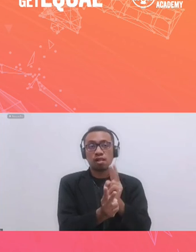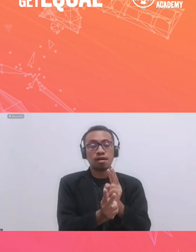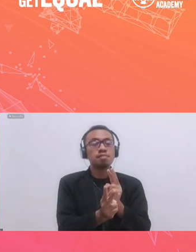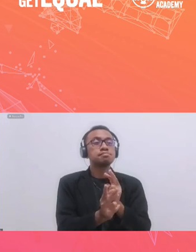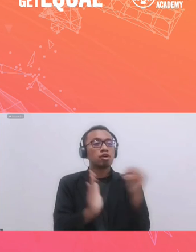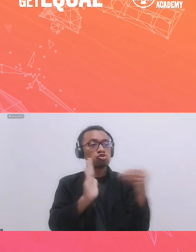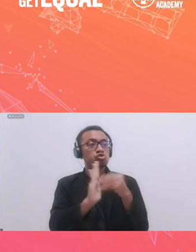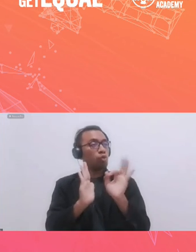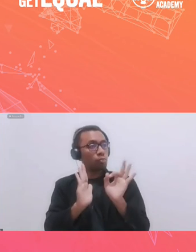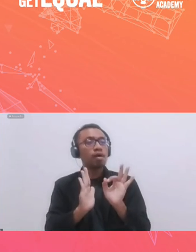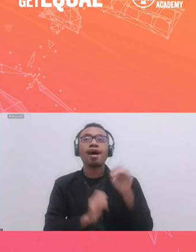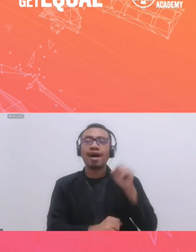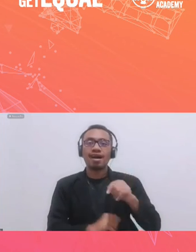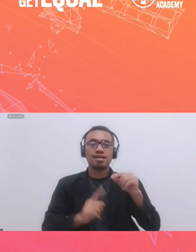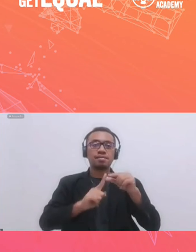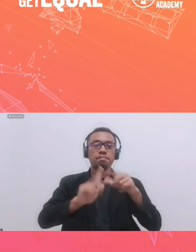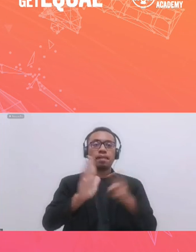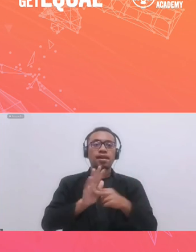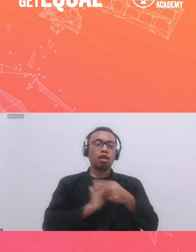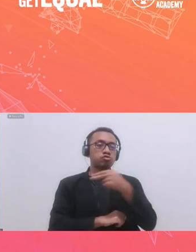Indonesia, betulnya itu melengkapi banget